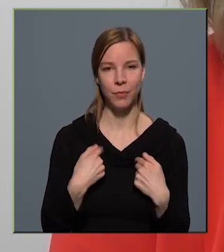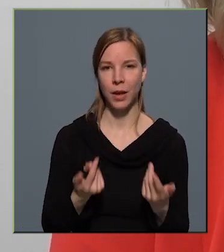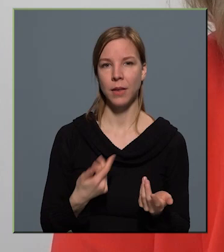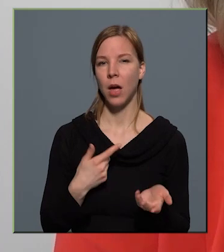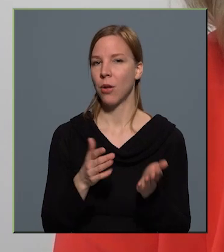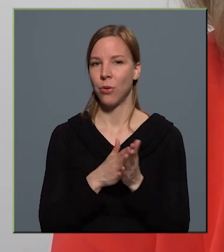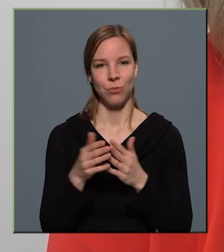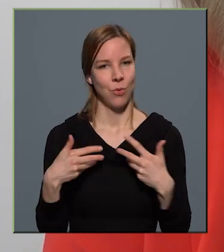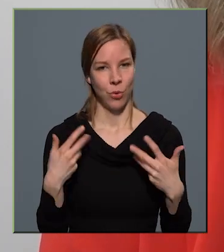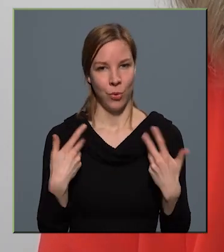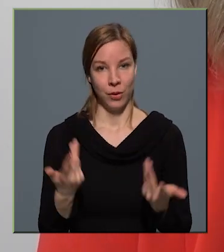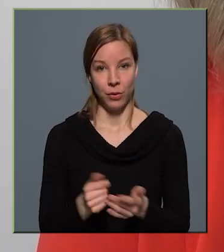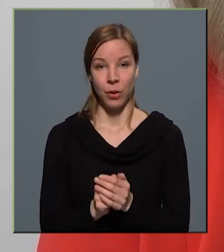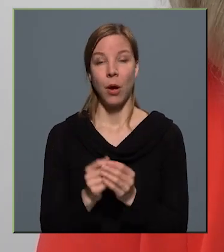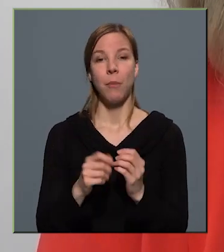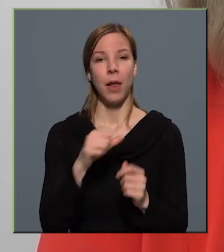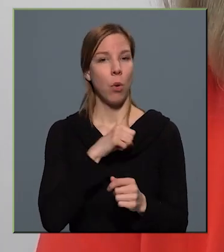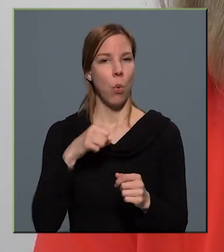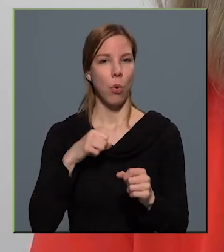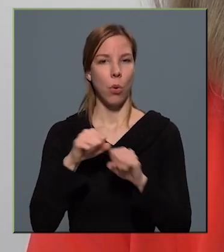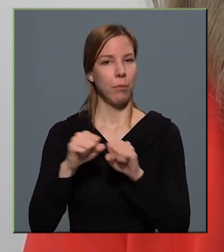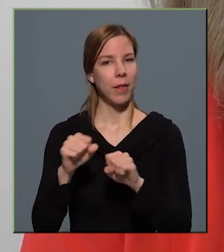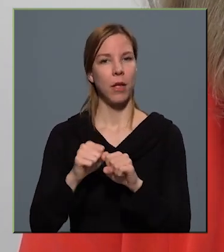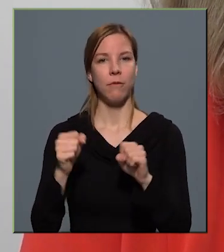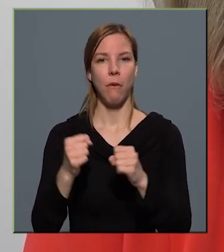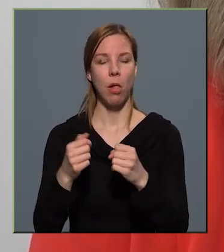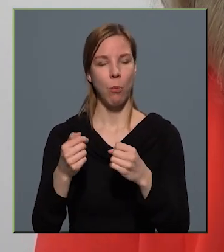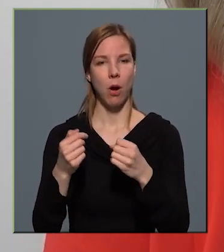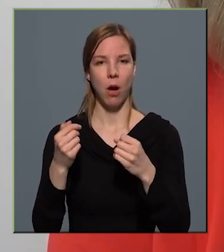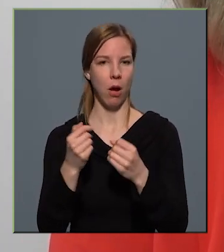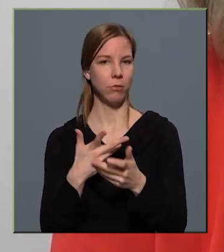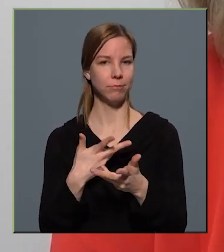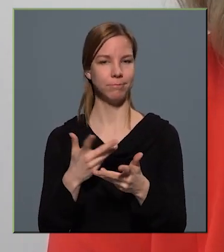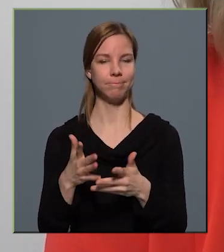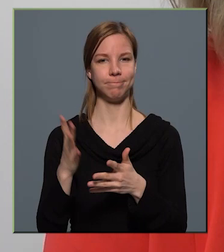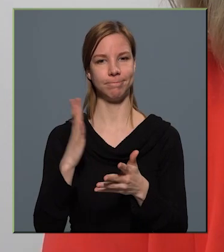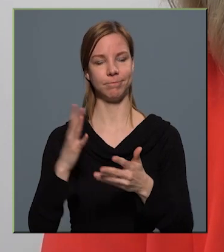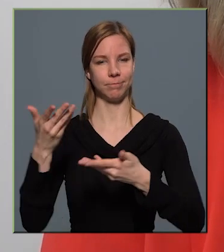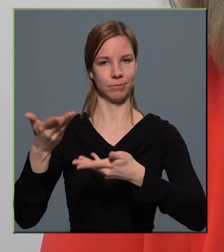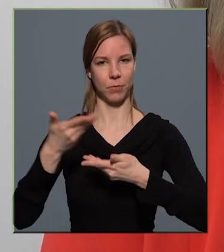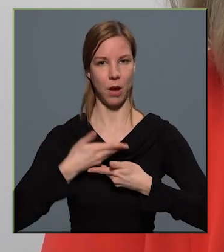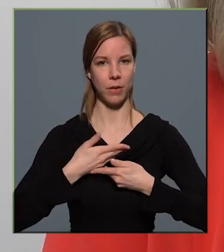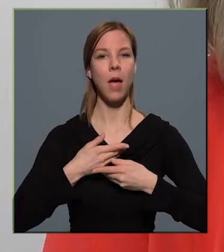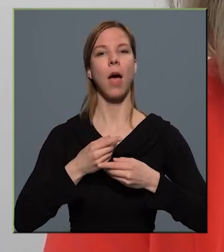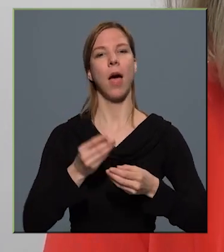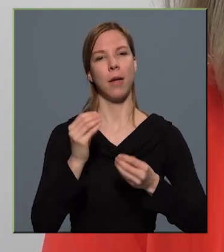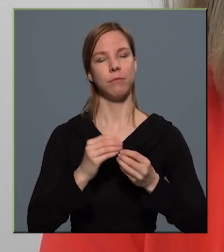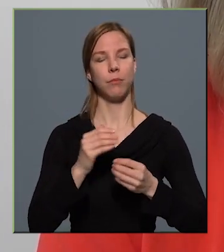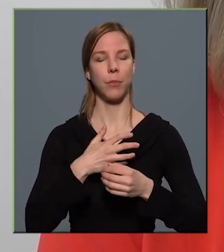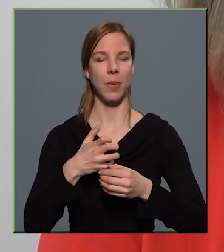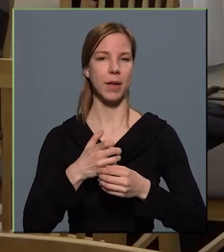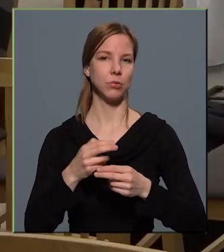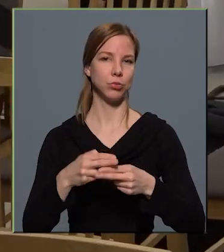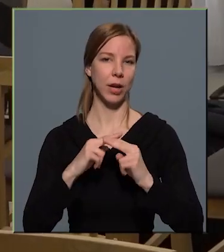az önkormányzat az intézményekkel, de függetlenül az intézményünknek ez nagyon nagy segítség abból, hogy további